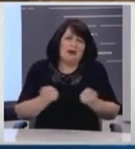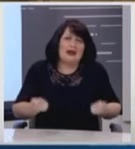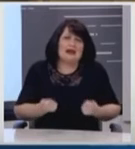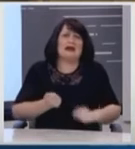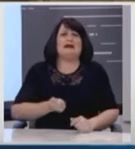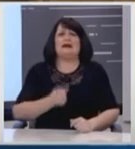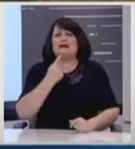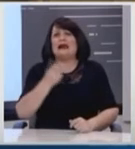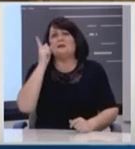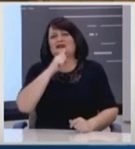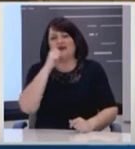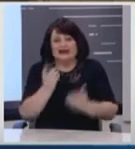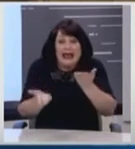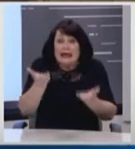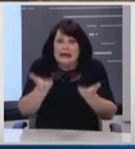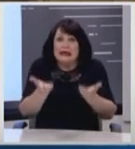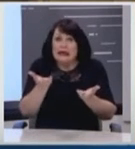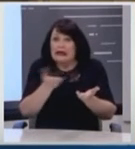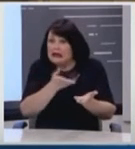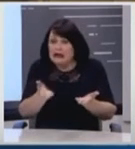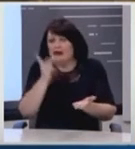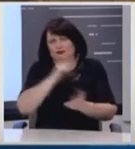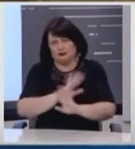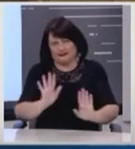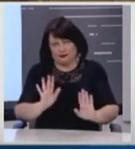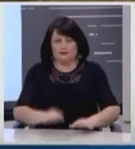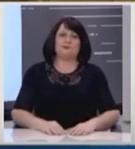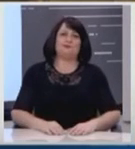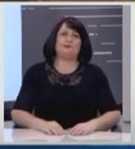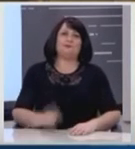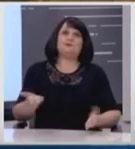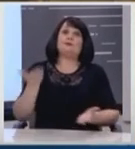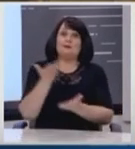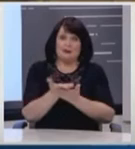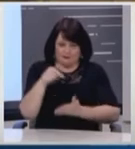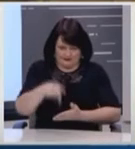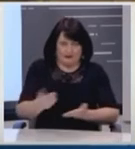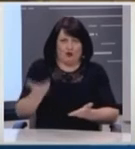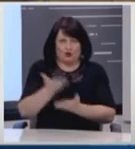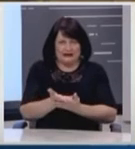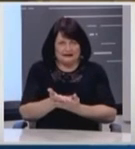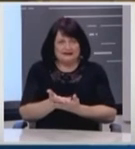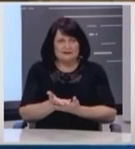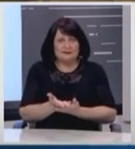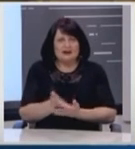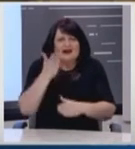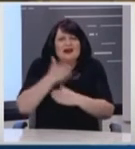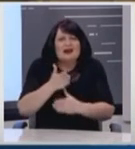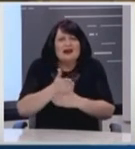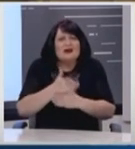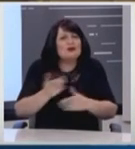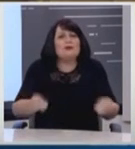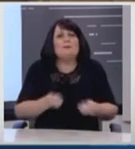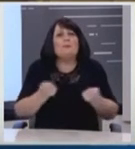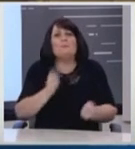κάλπικα διλήμματά τους. Στη συγκεκριμένη μάλιστα περίπτωση της πρότασης που προωθείται, αποκρύβουν ότι στην πράξη